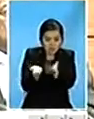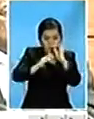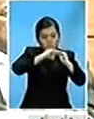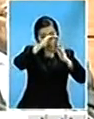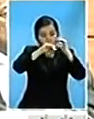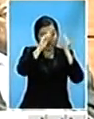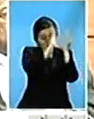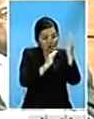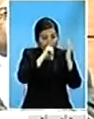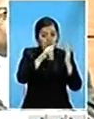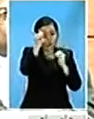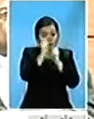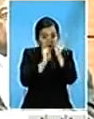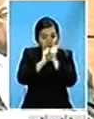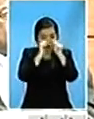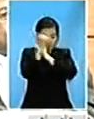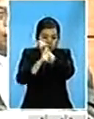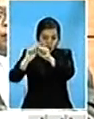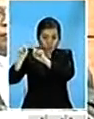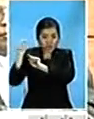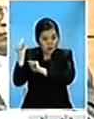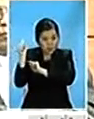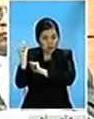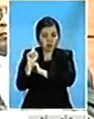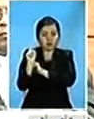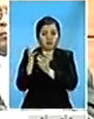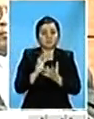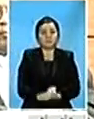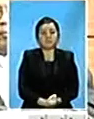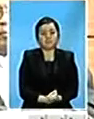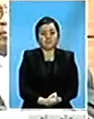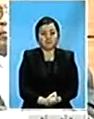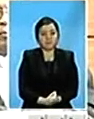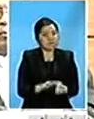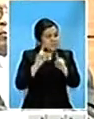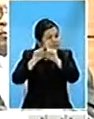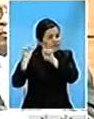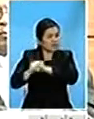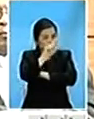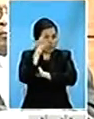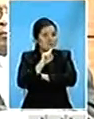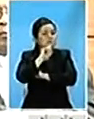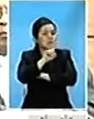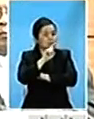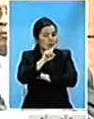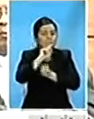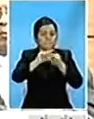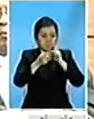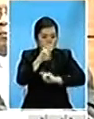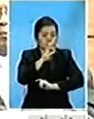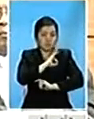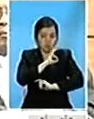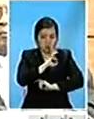ได้หรือไม่และในประเด็นคำถามเหล่านี้ ขออภัยครับเพื่อนสมาชิกในส่วน